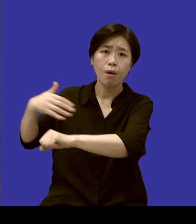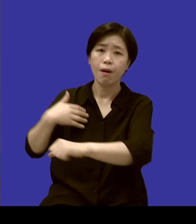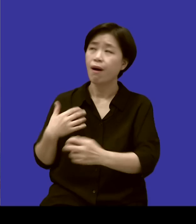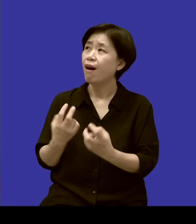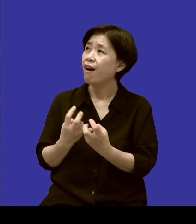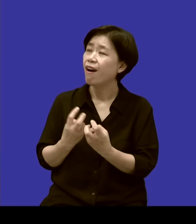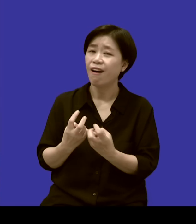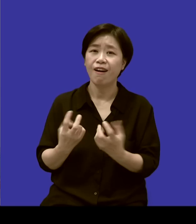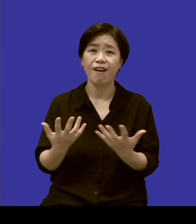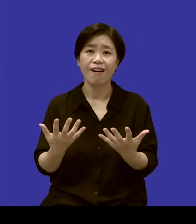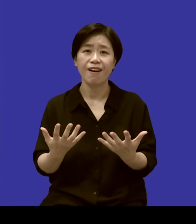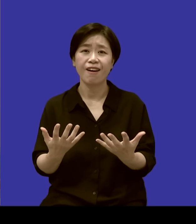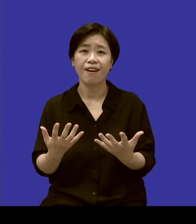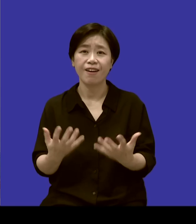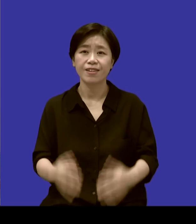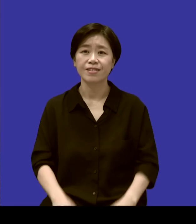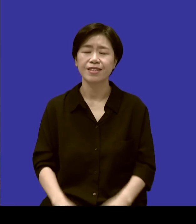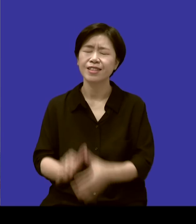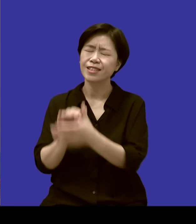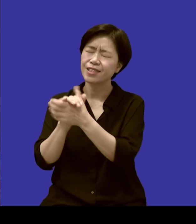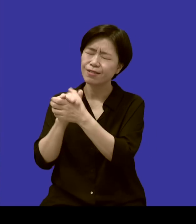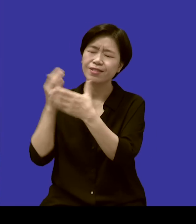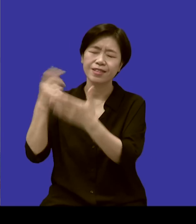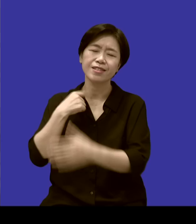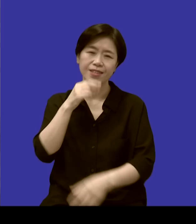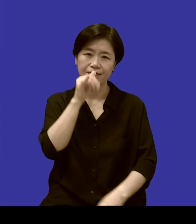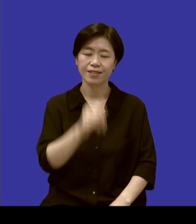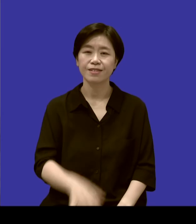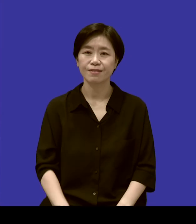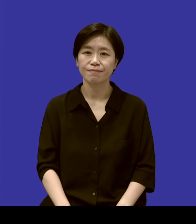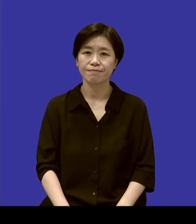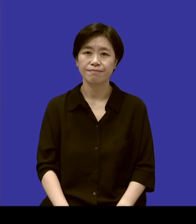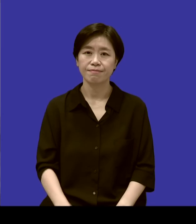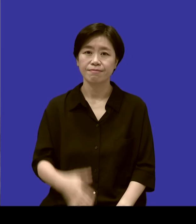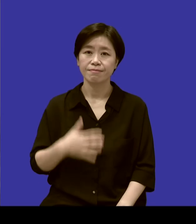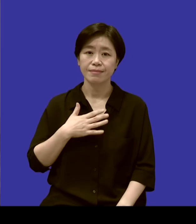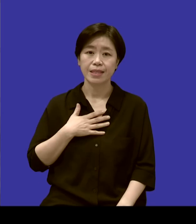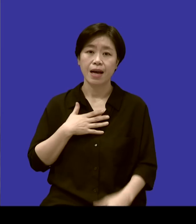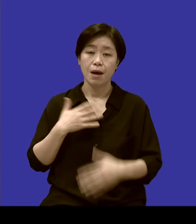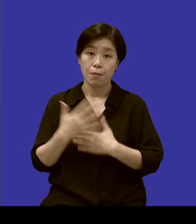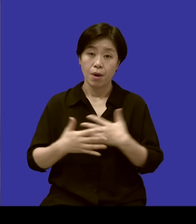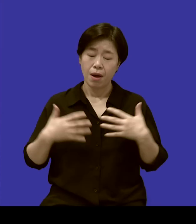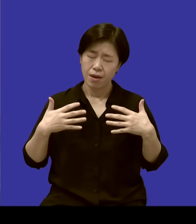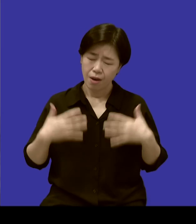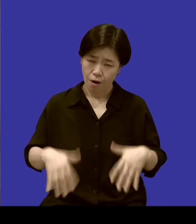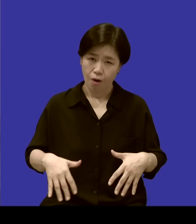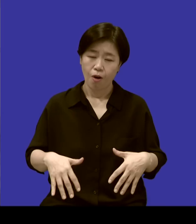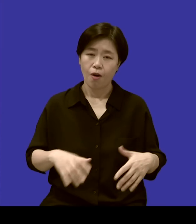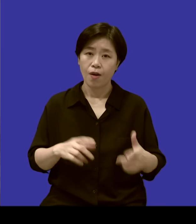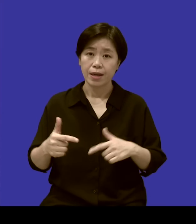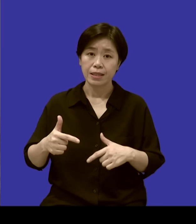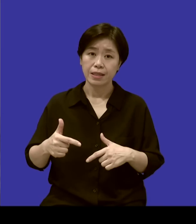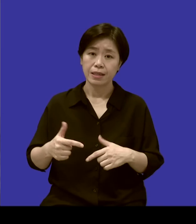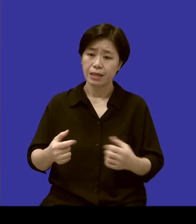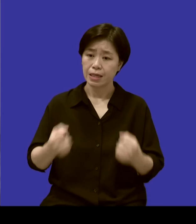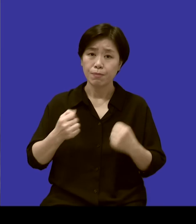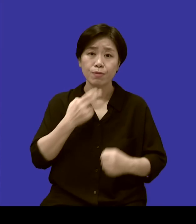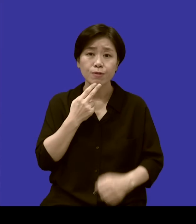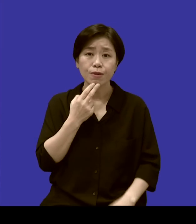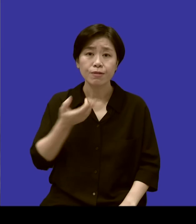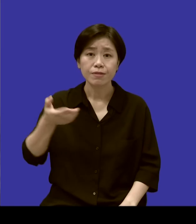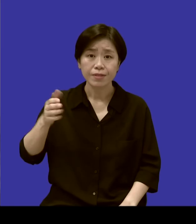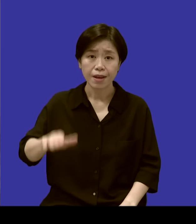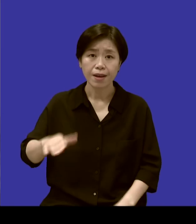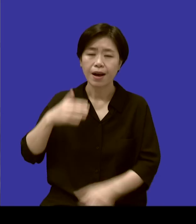돼요? 그러면서 막 기도를 한 적이 있어요. 네. 그러니까 나의 연약한 가운데 하나님의 능력으로 일하신 거예요. 예.